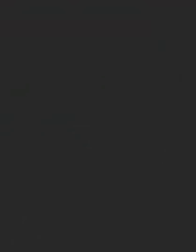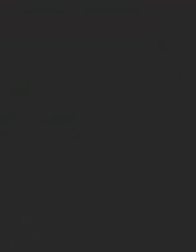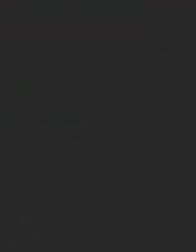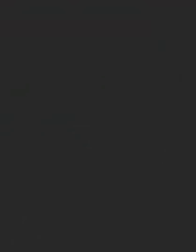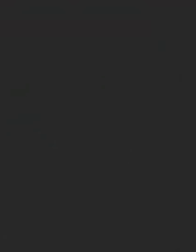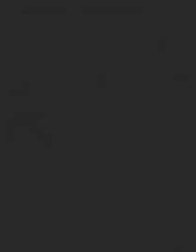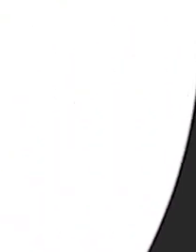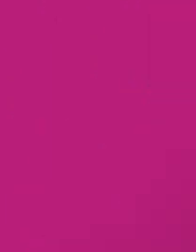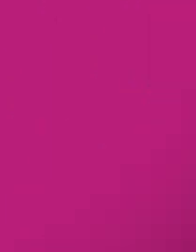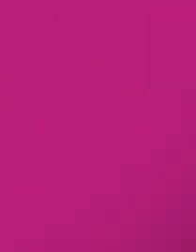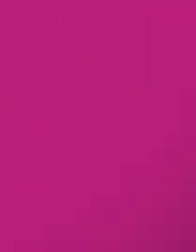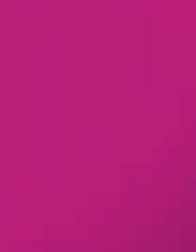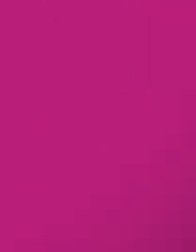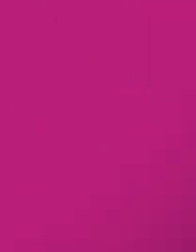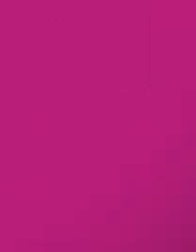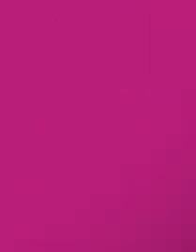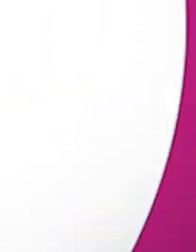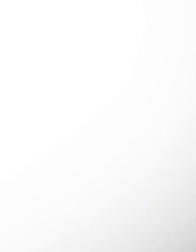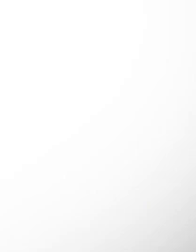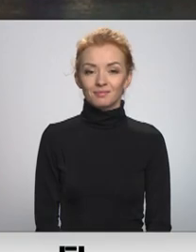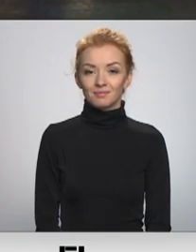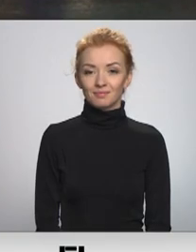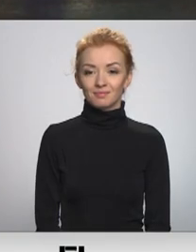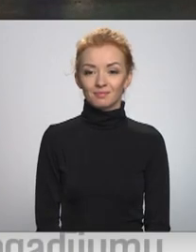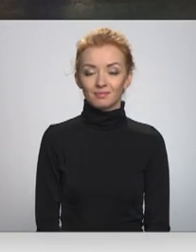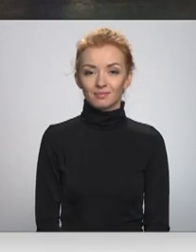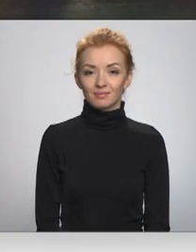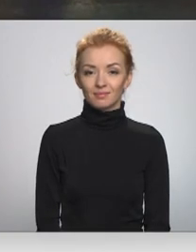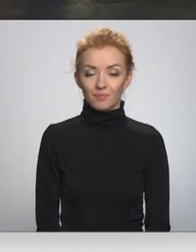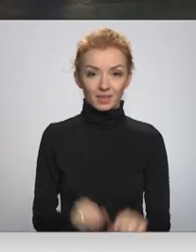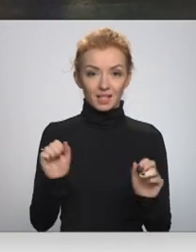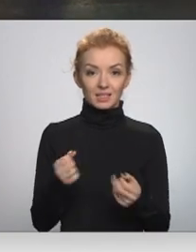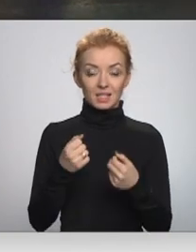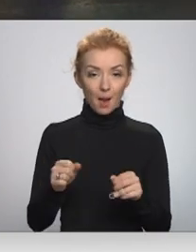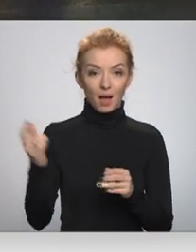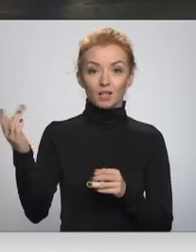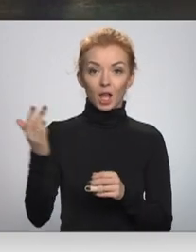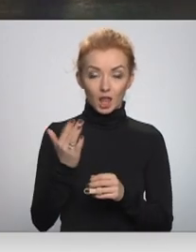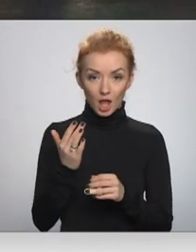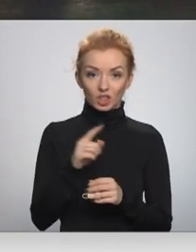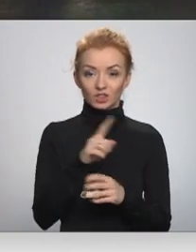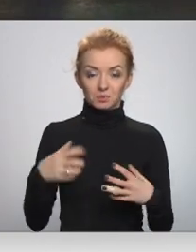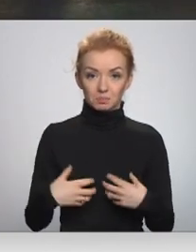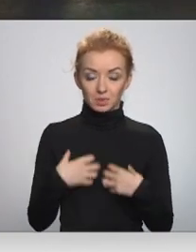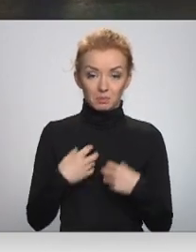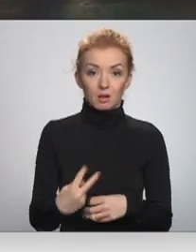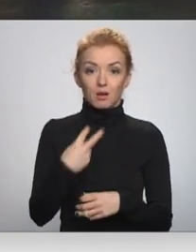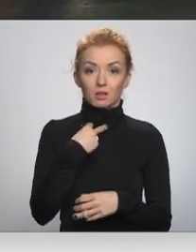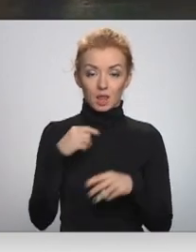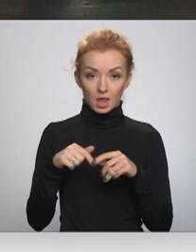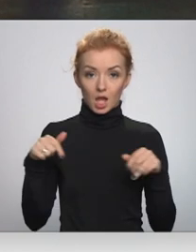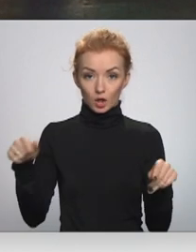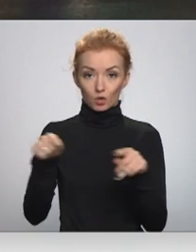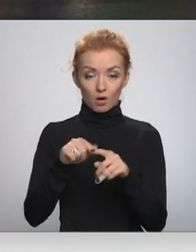Re, viss ēters ir te! Bet ziemas atnākšana visskarbāk pārsteigusi